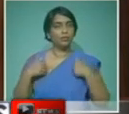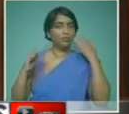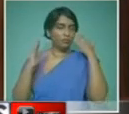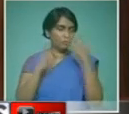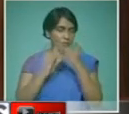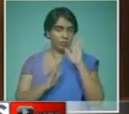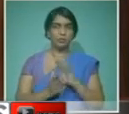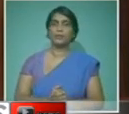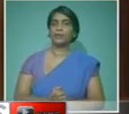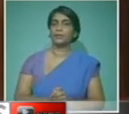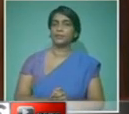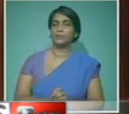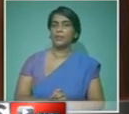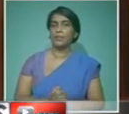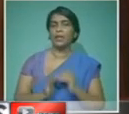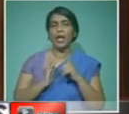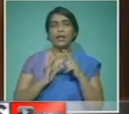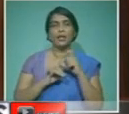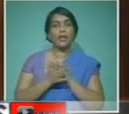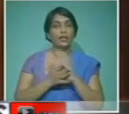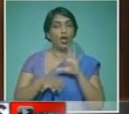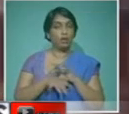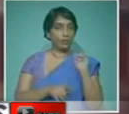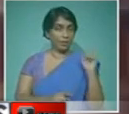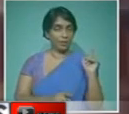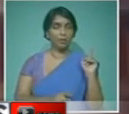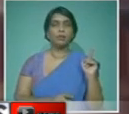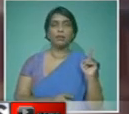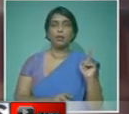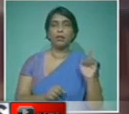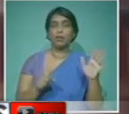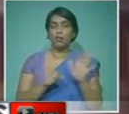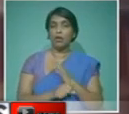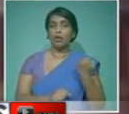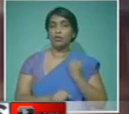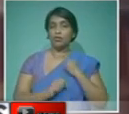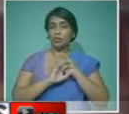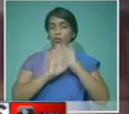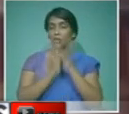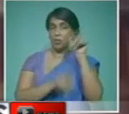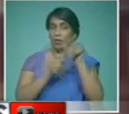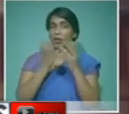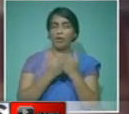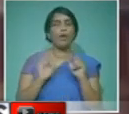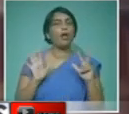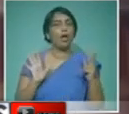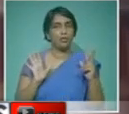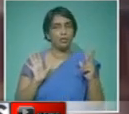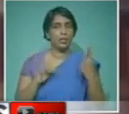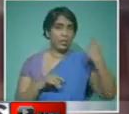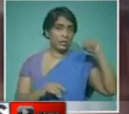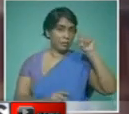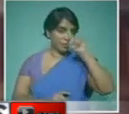නිසා IDH එකේ රෝහලේ සම්පූර්ණ වෛද්‍ය සංඛ්‍යාව 80යි ගිය